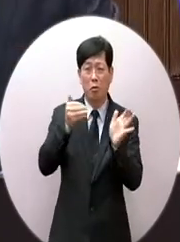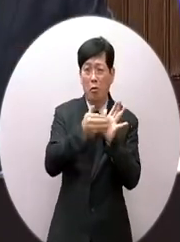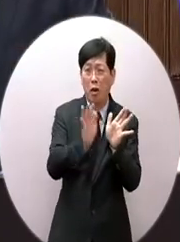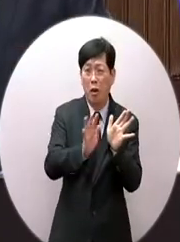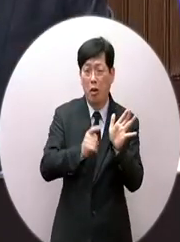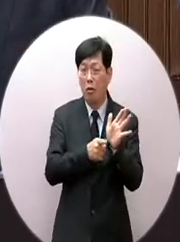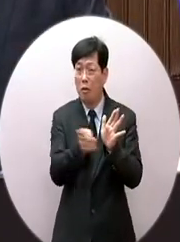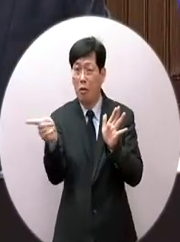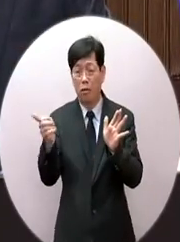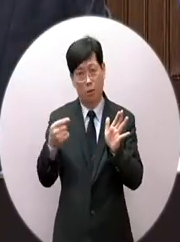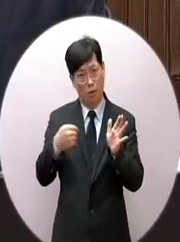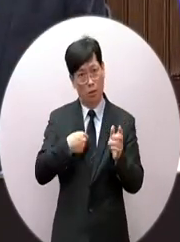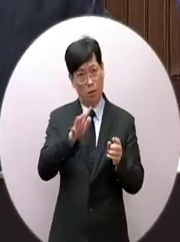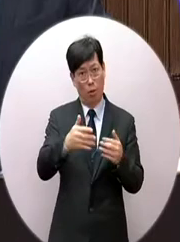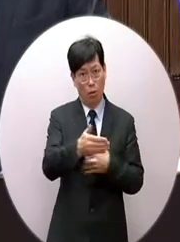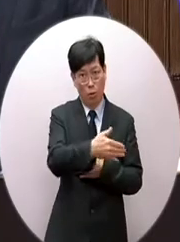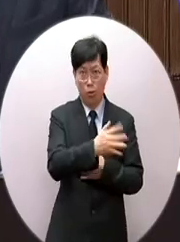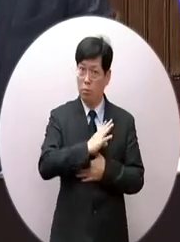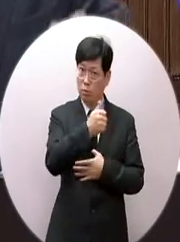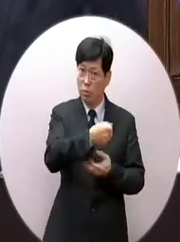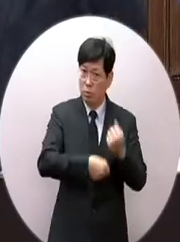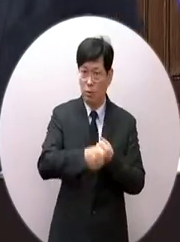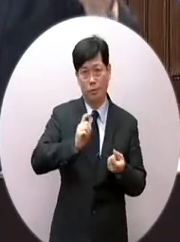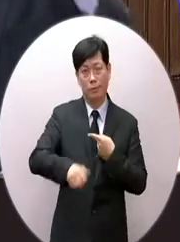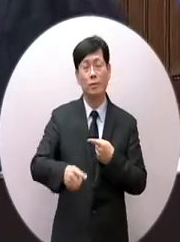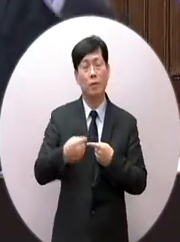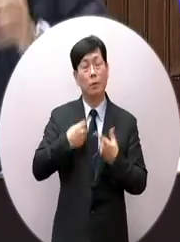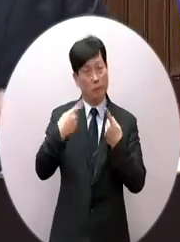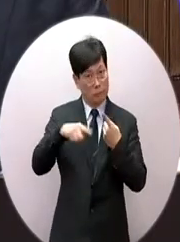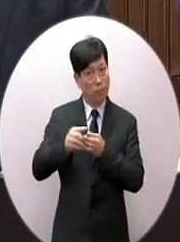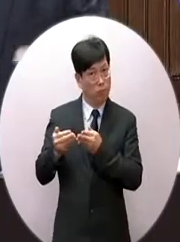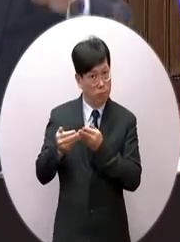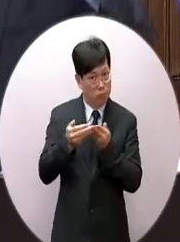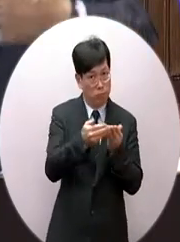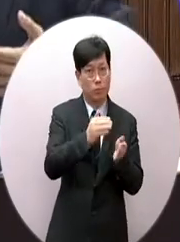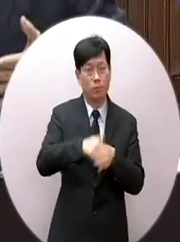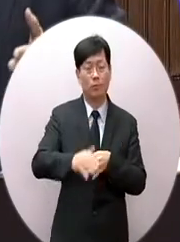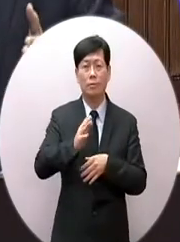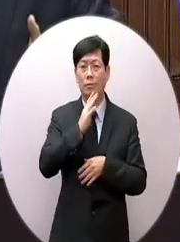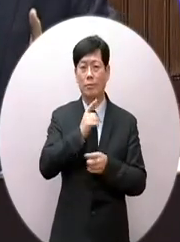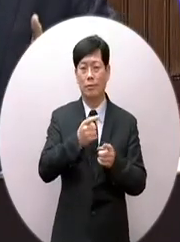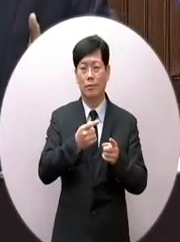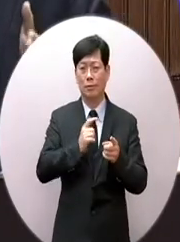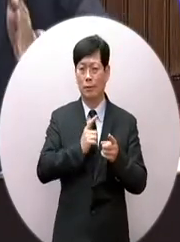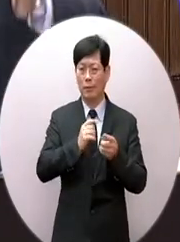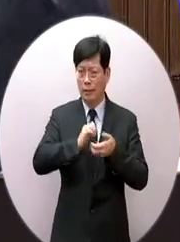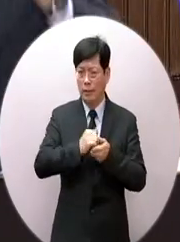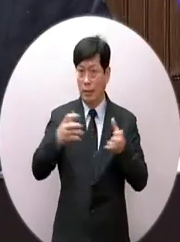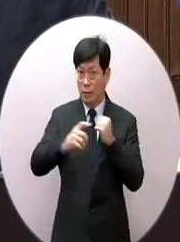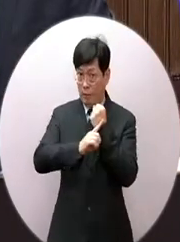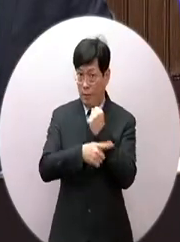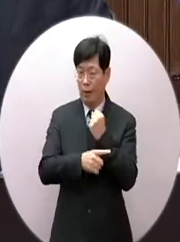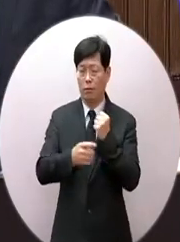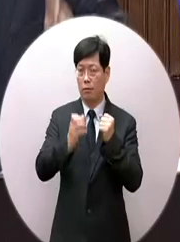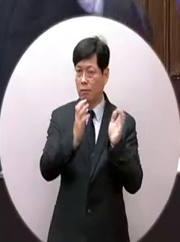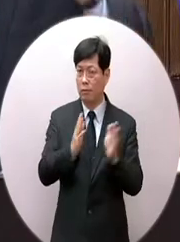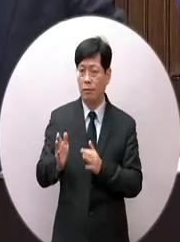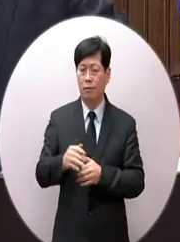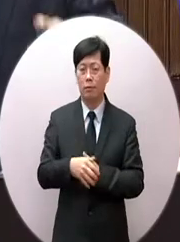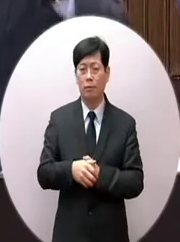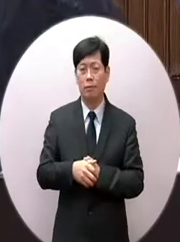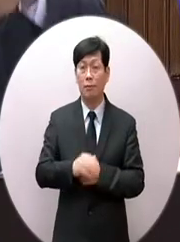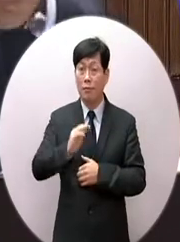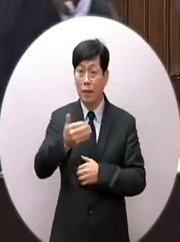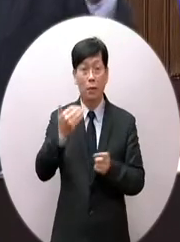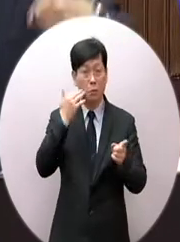果那个海域有鱼，我们渔船又不去，那不对啦。所以我们渔船一定会去，但是我们当然要走合法的途径，好，但是